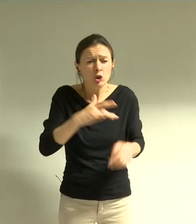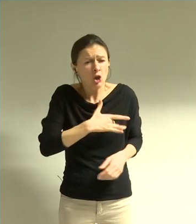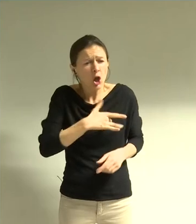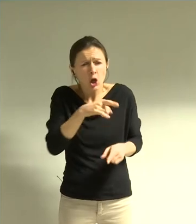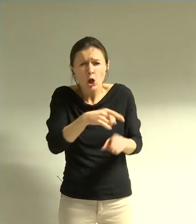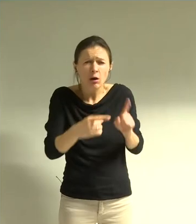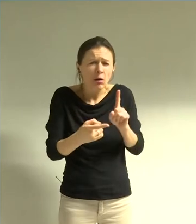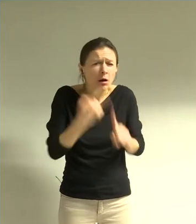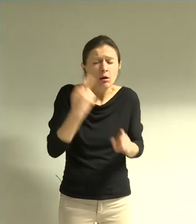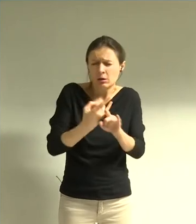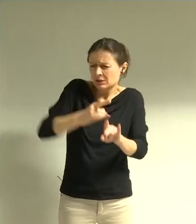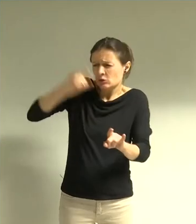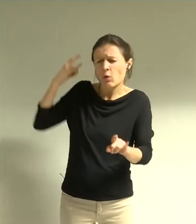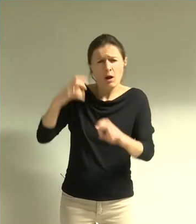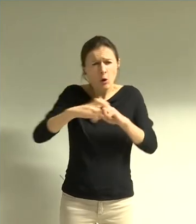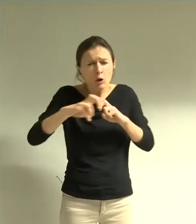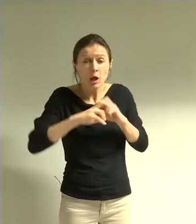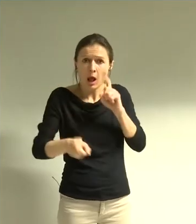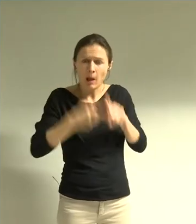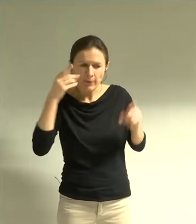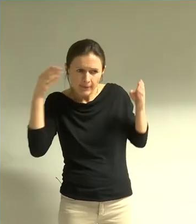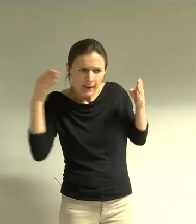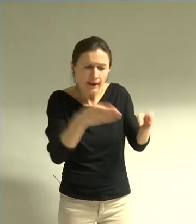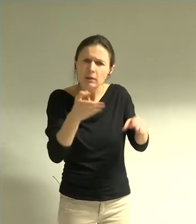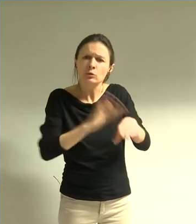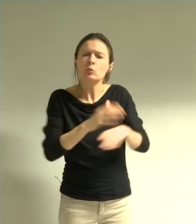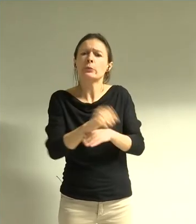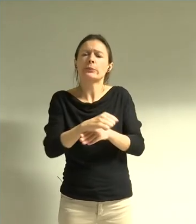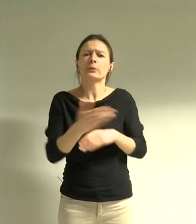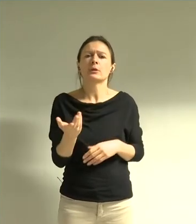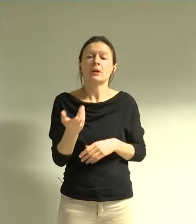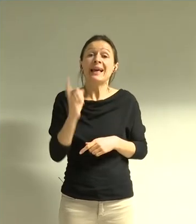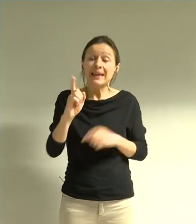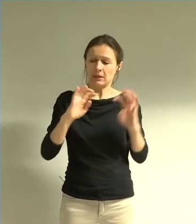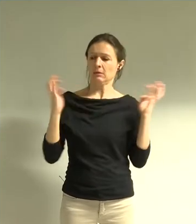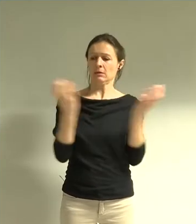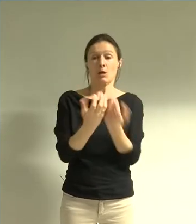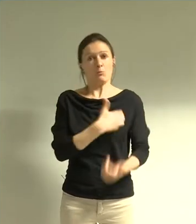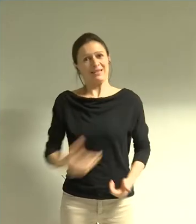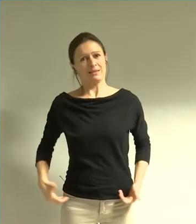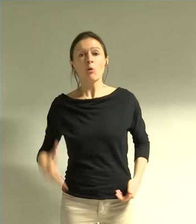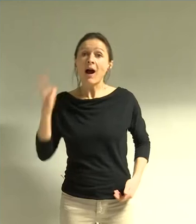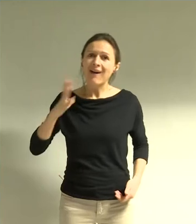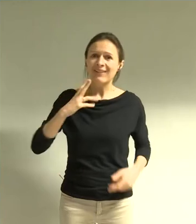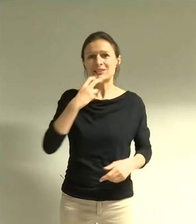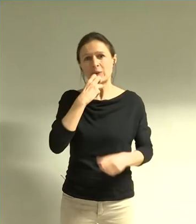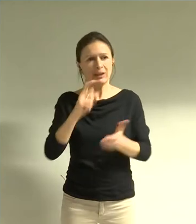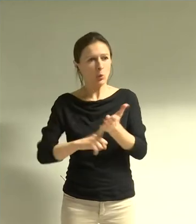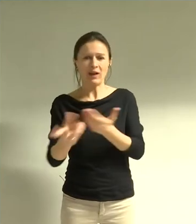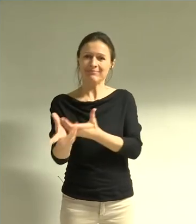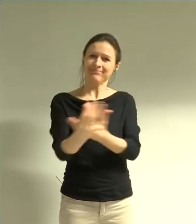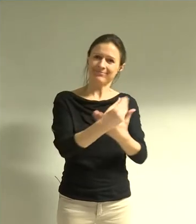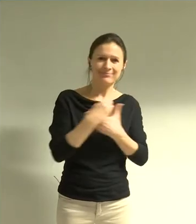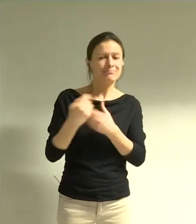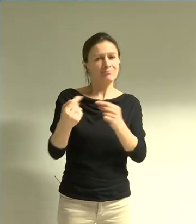enfin les conseils municipaux qui permettait donc aux citoyens d'être présent dans les débats